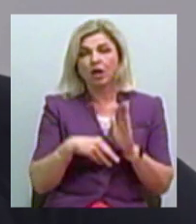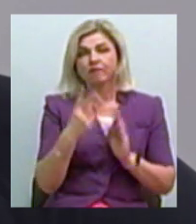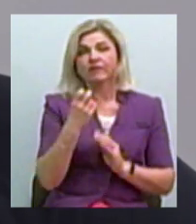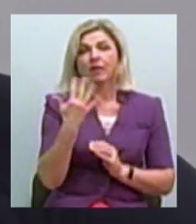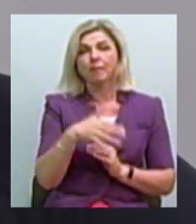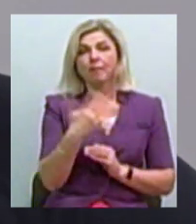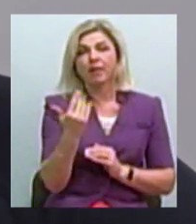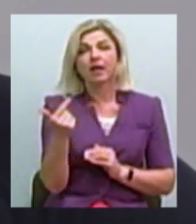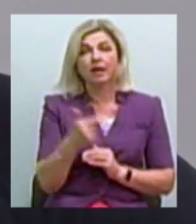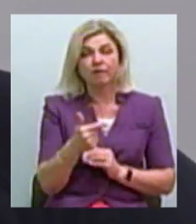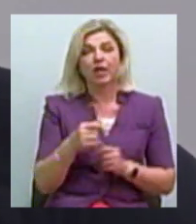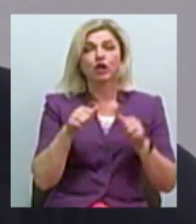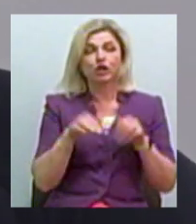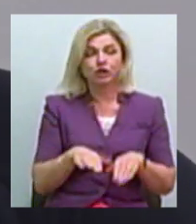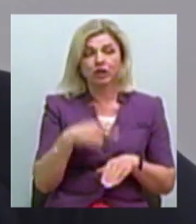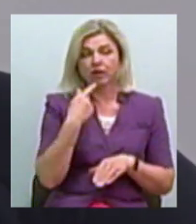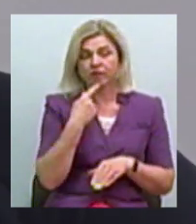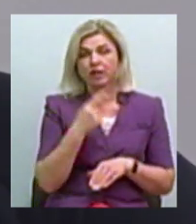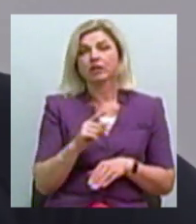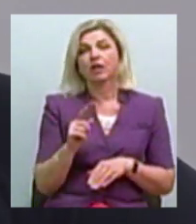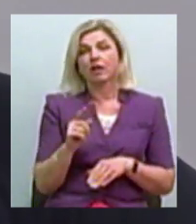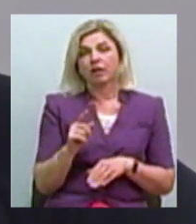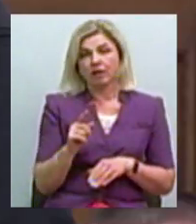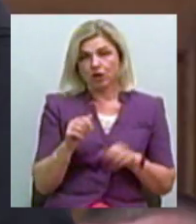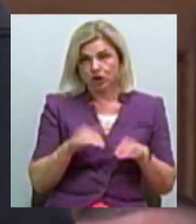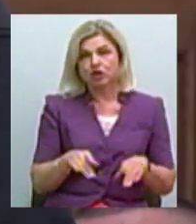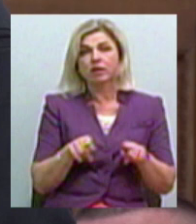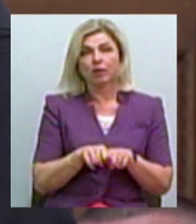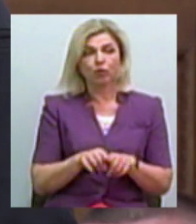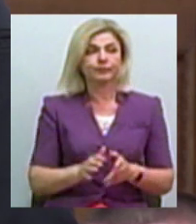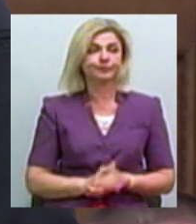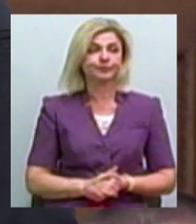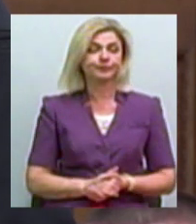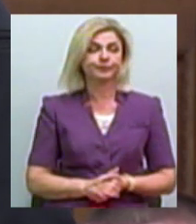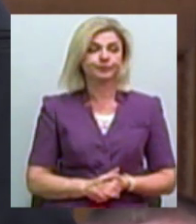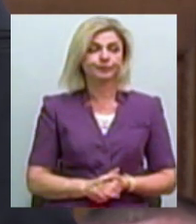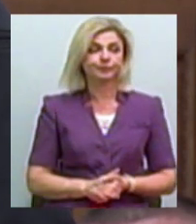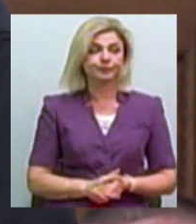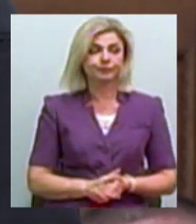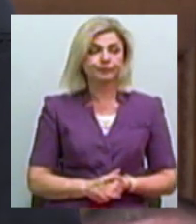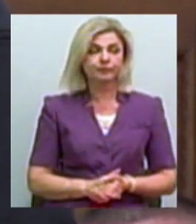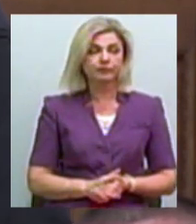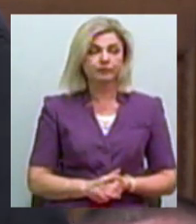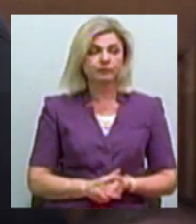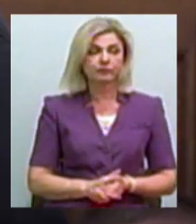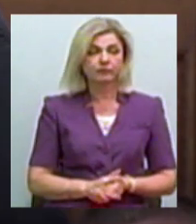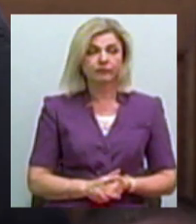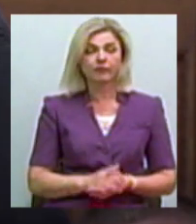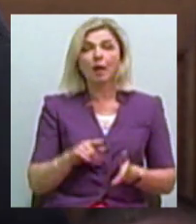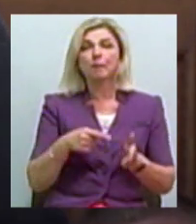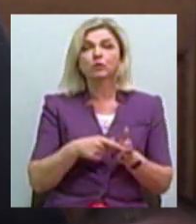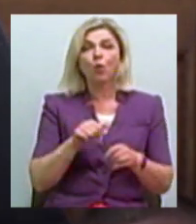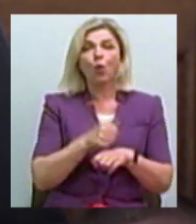255 гривень. Рішення, каже Віталій Данила, в наступному. Зібрати під головуванням міського голови